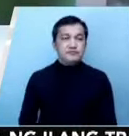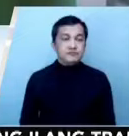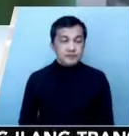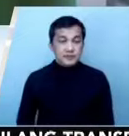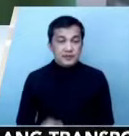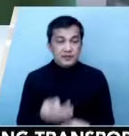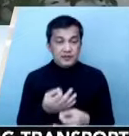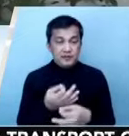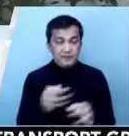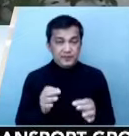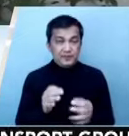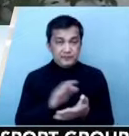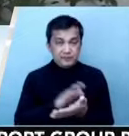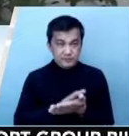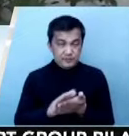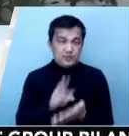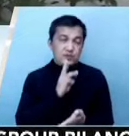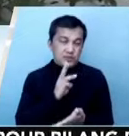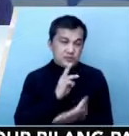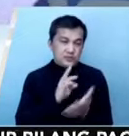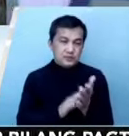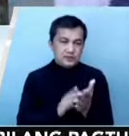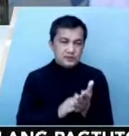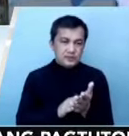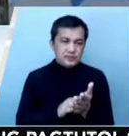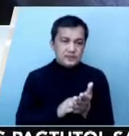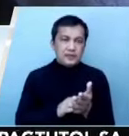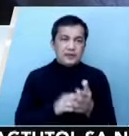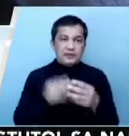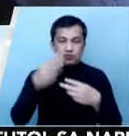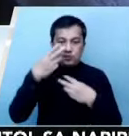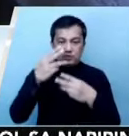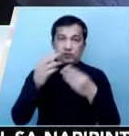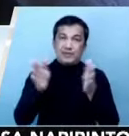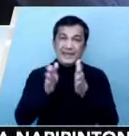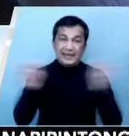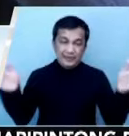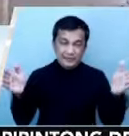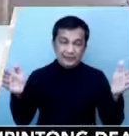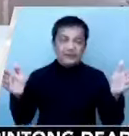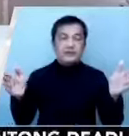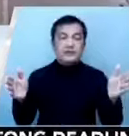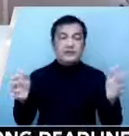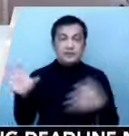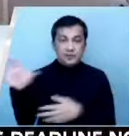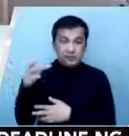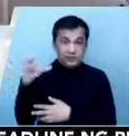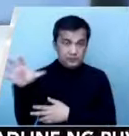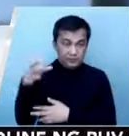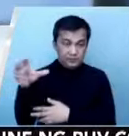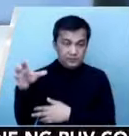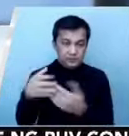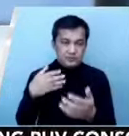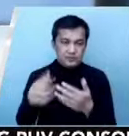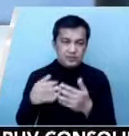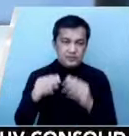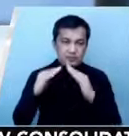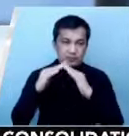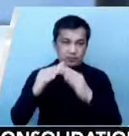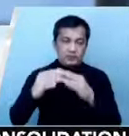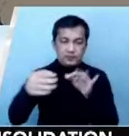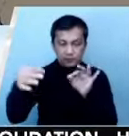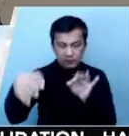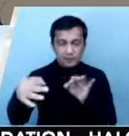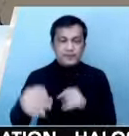sa paaralan. Malalaki ang bintana ng mga classroom at may mga electric fan kahit sa covered court. Pero sabi ni